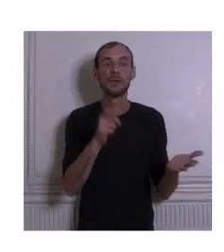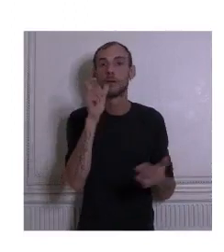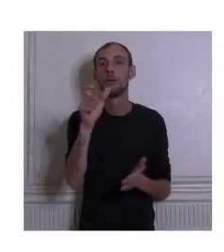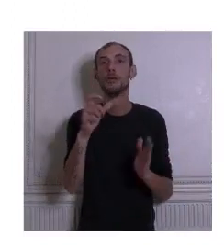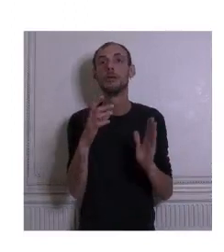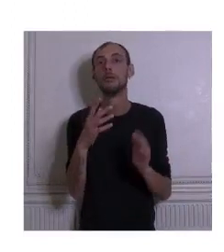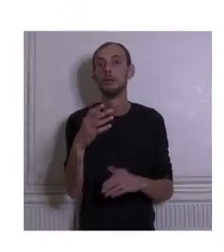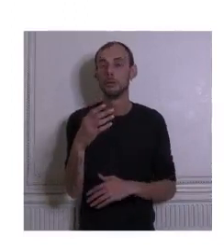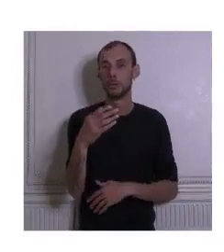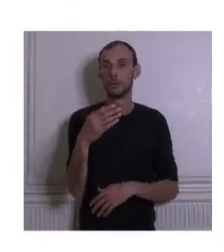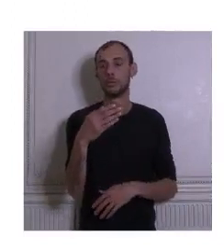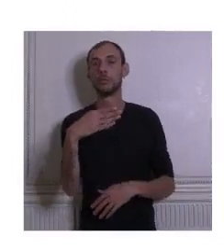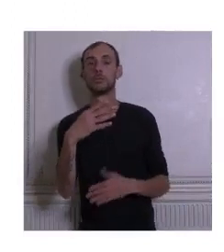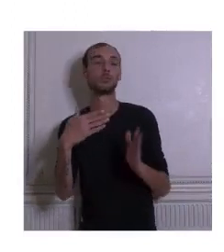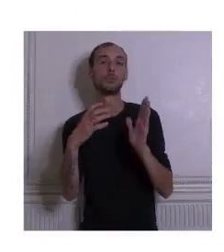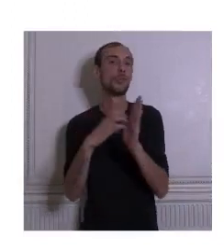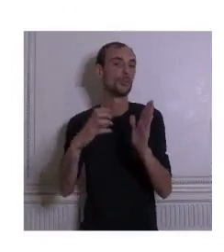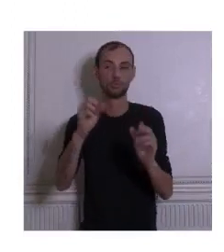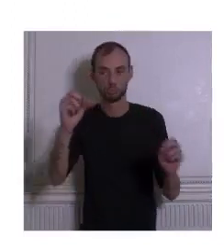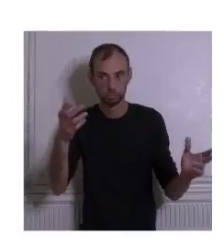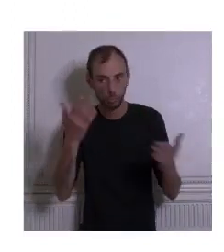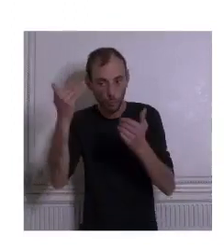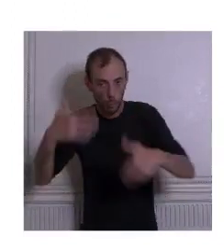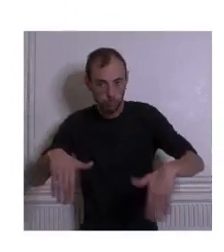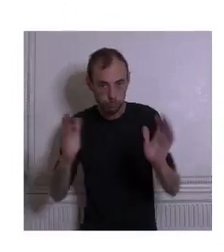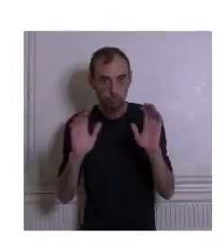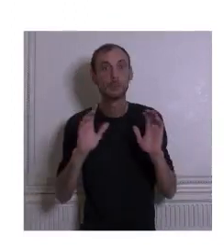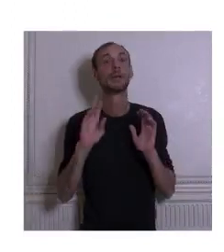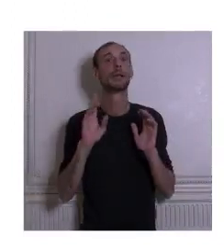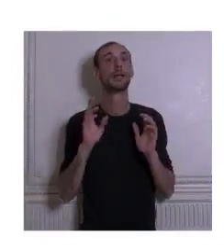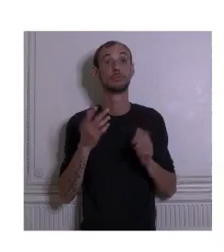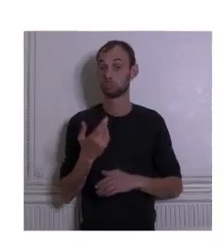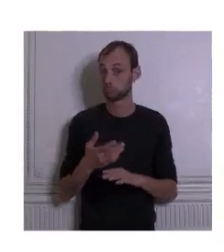émis, donc en plus, en collectivité locale, il y a une définition précise,